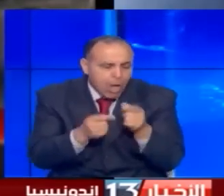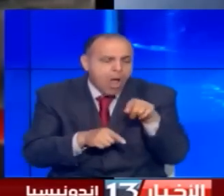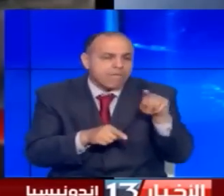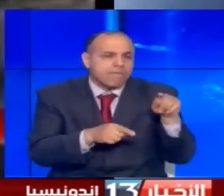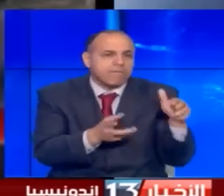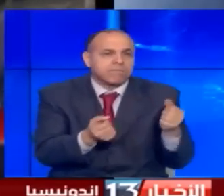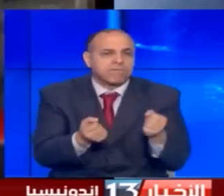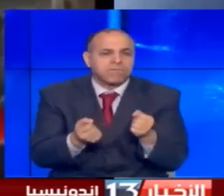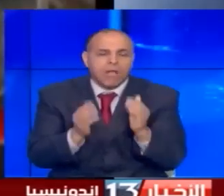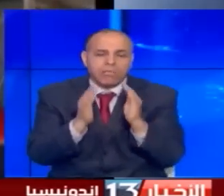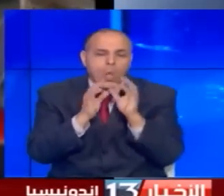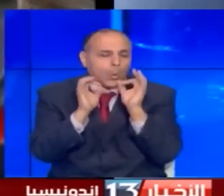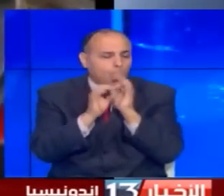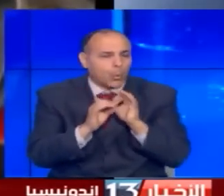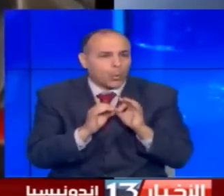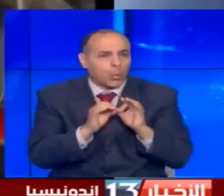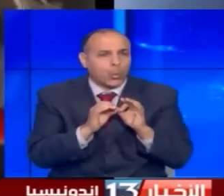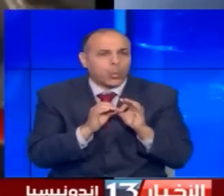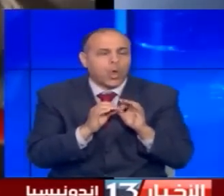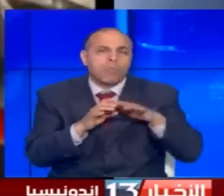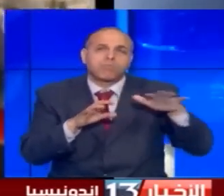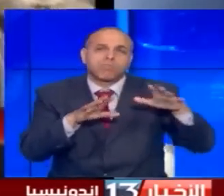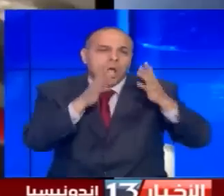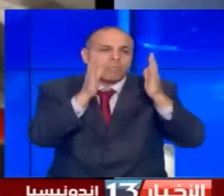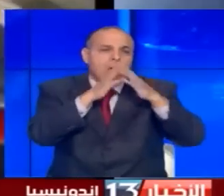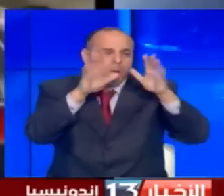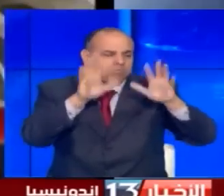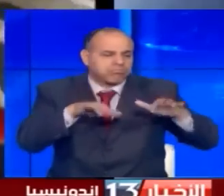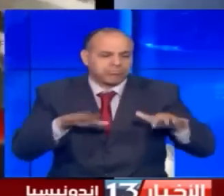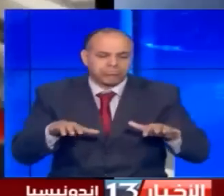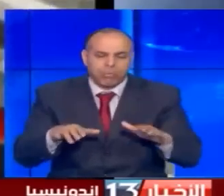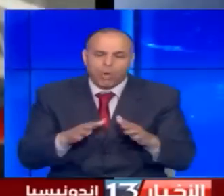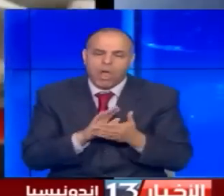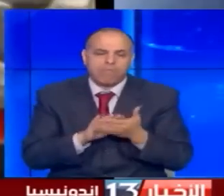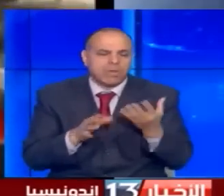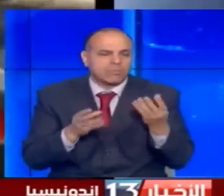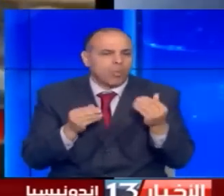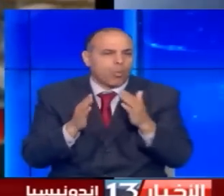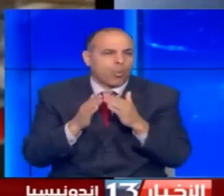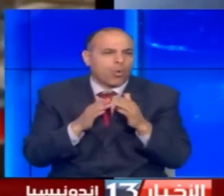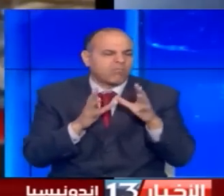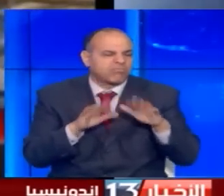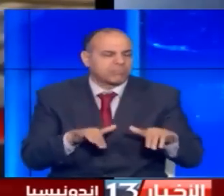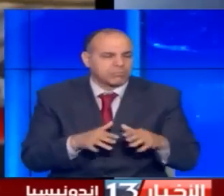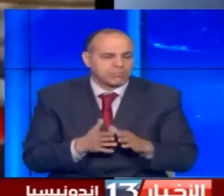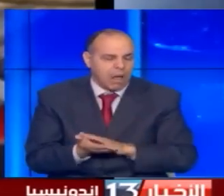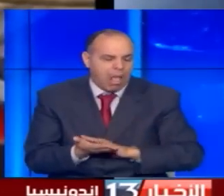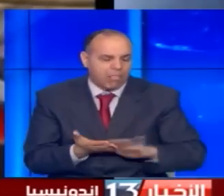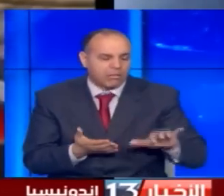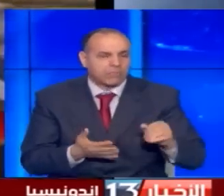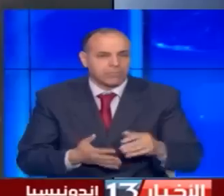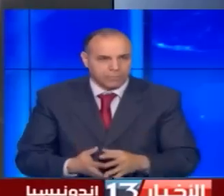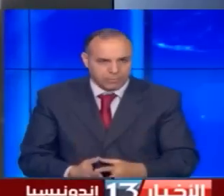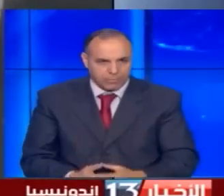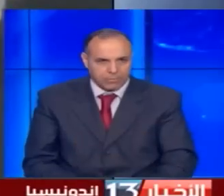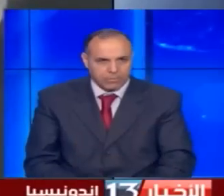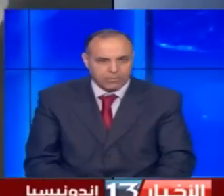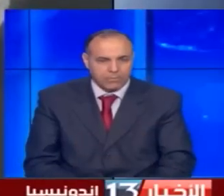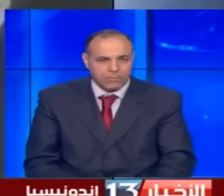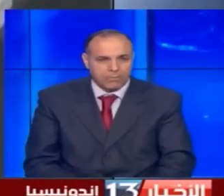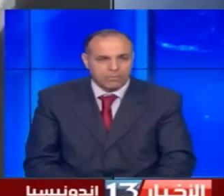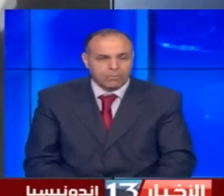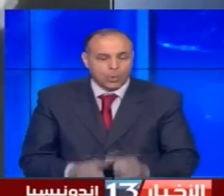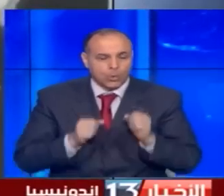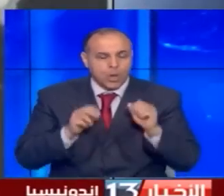الأشخاص بلا مأوى بعد أن ضربت الأمواج منازلهم وسوت عددا كبيرا منها بالأرض.